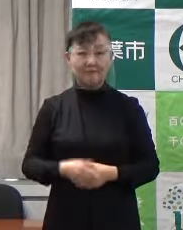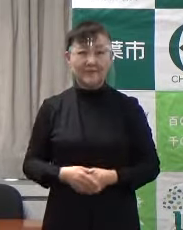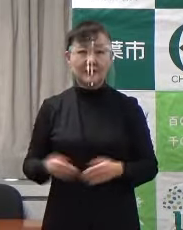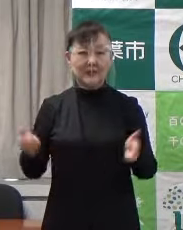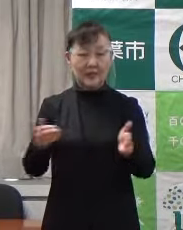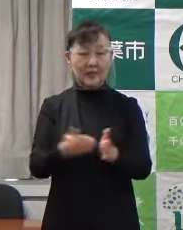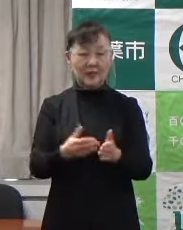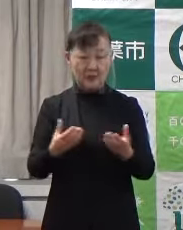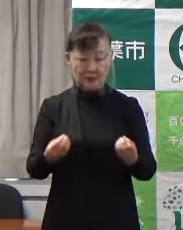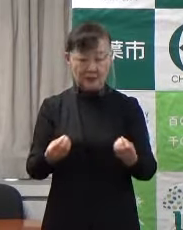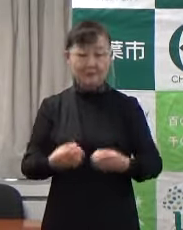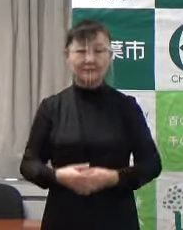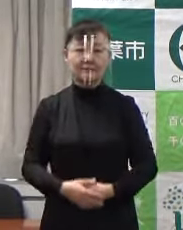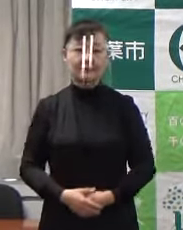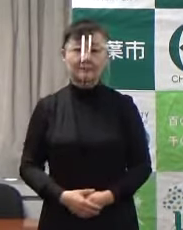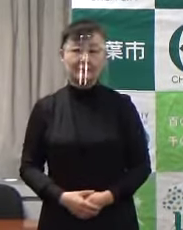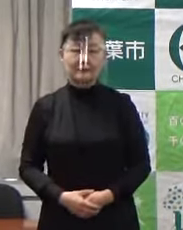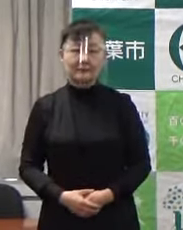以上です。